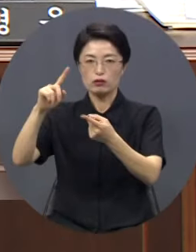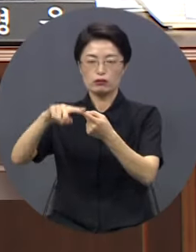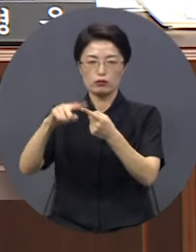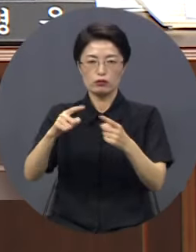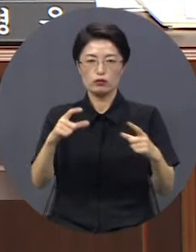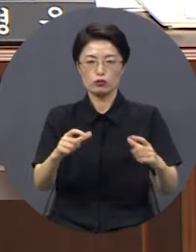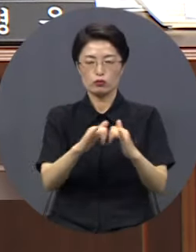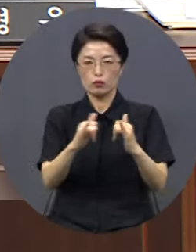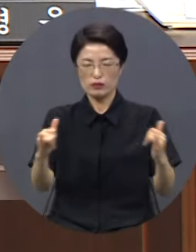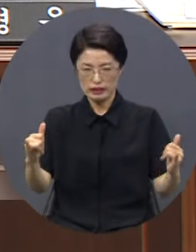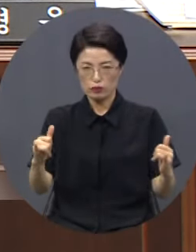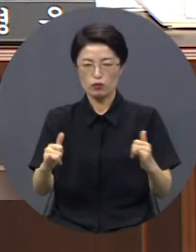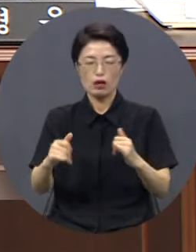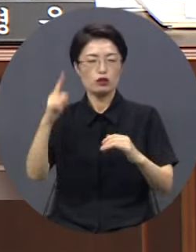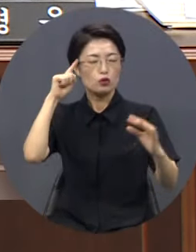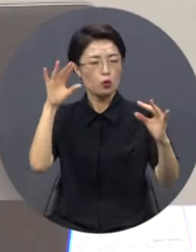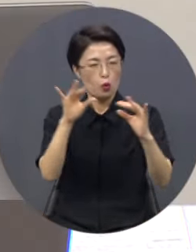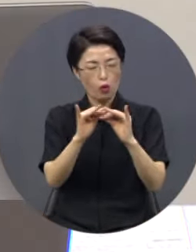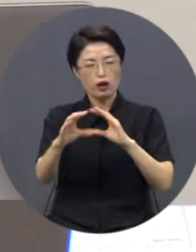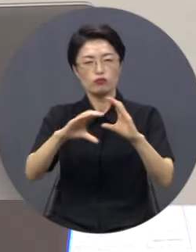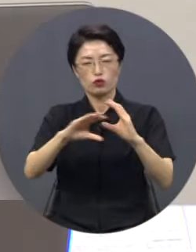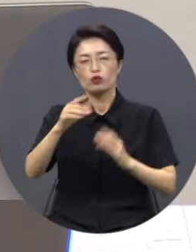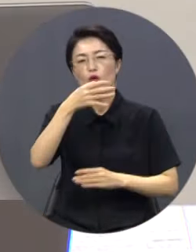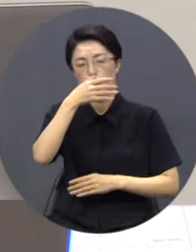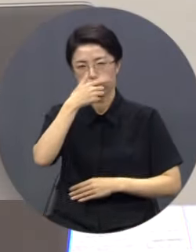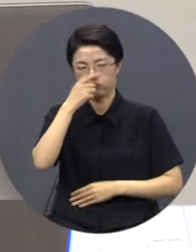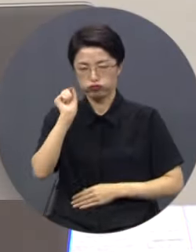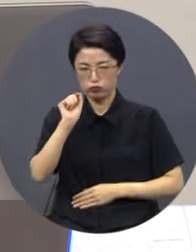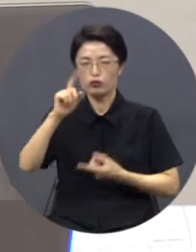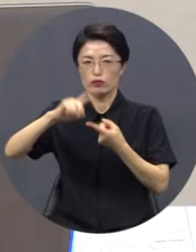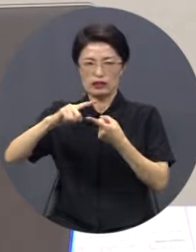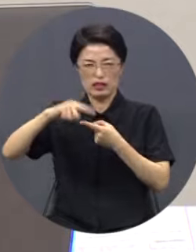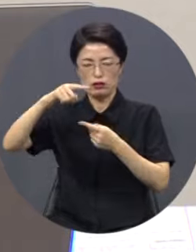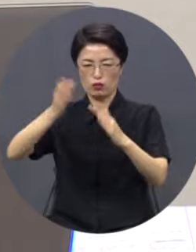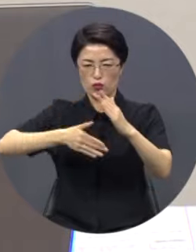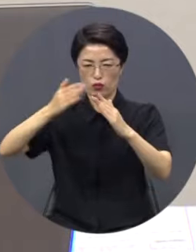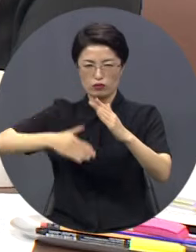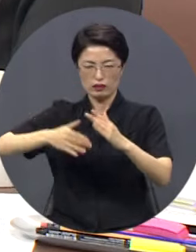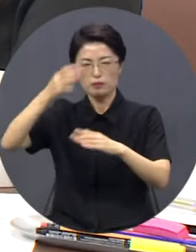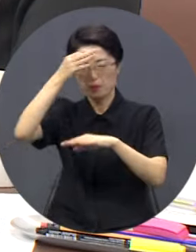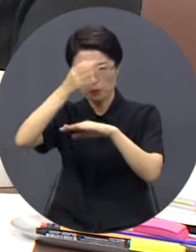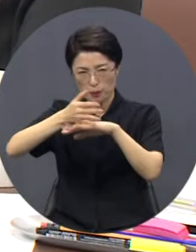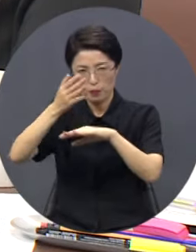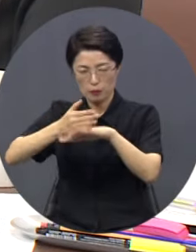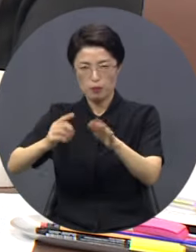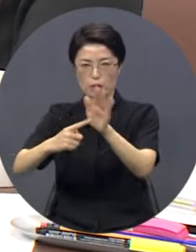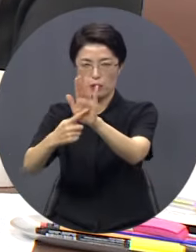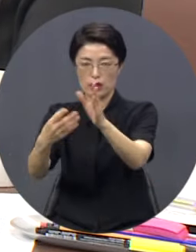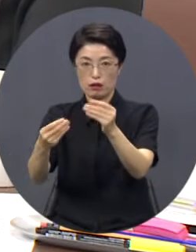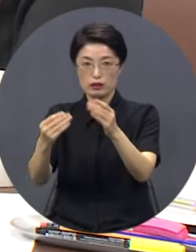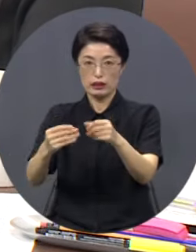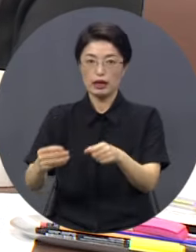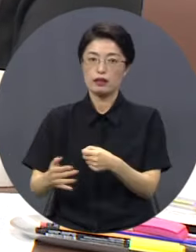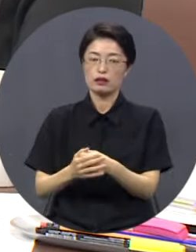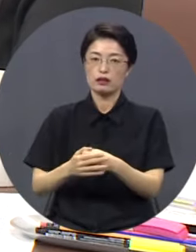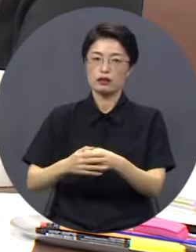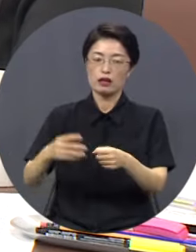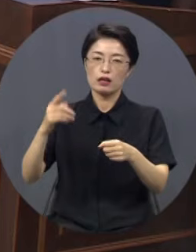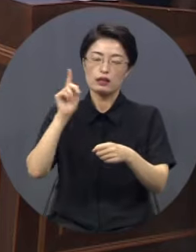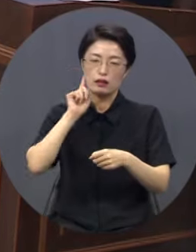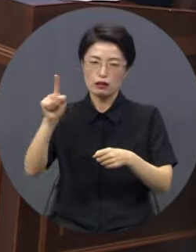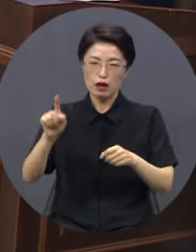사회와 공감과 소통이 부족했다며 공식 사과했는데 내일 본회의에서 개정안이 통과되면 9월